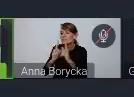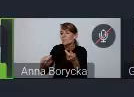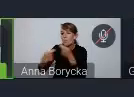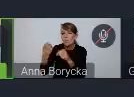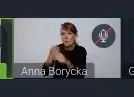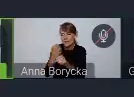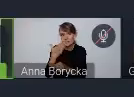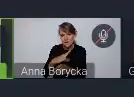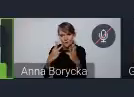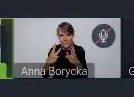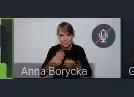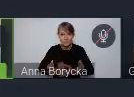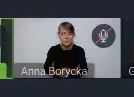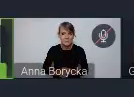istotna.